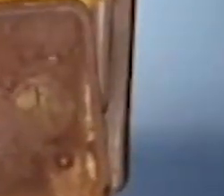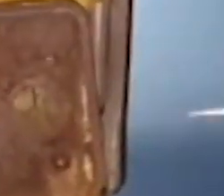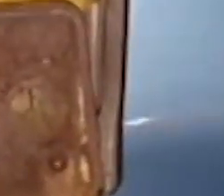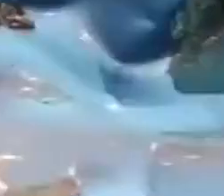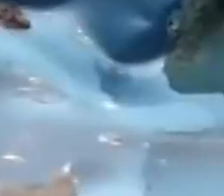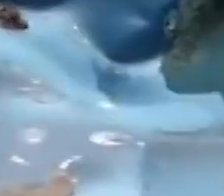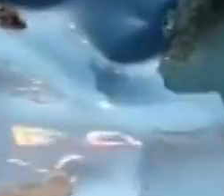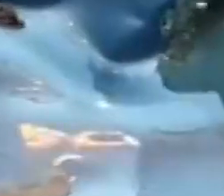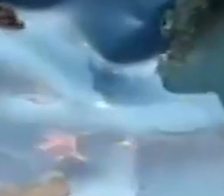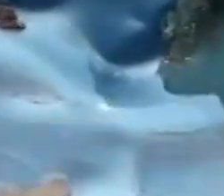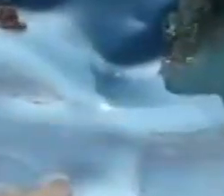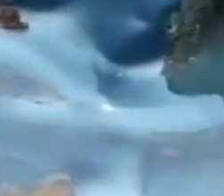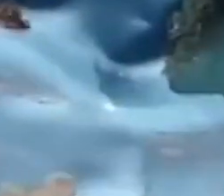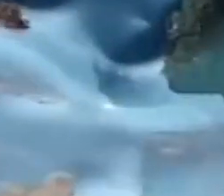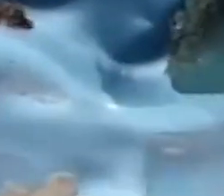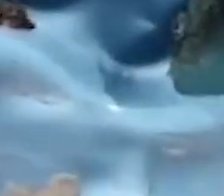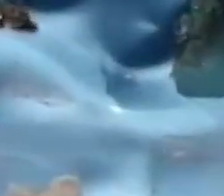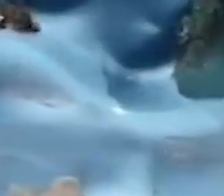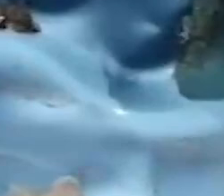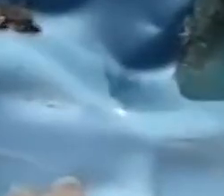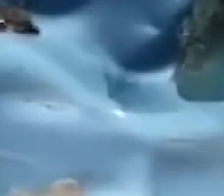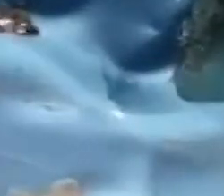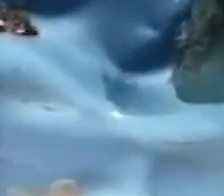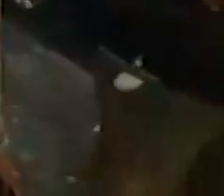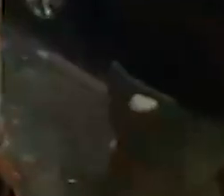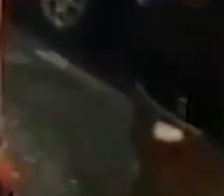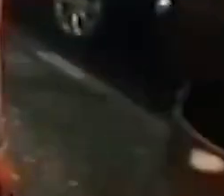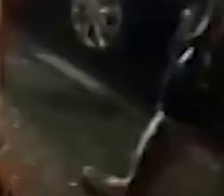Dewi Sartika, Jatinegara, Jakarta Timur.